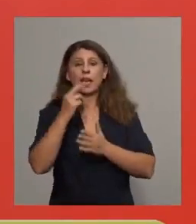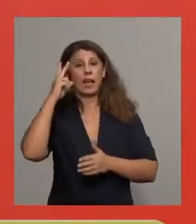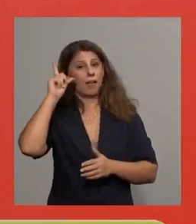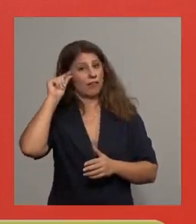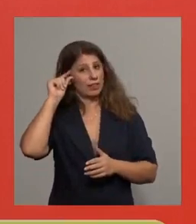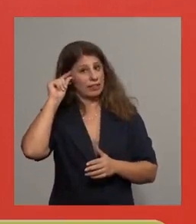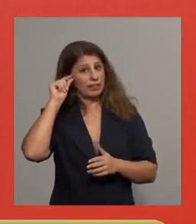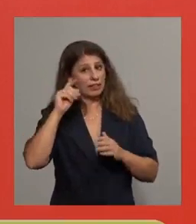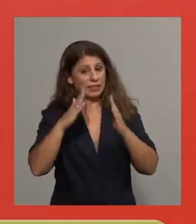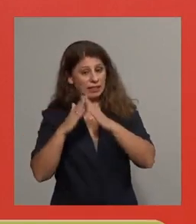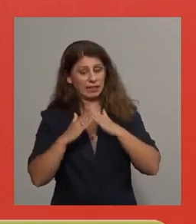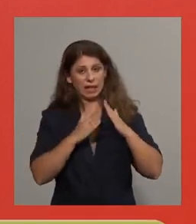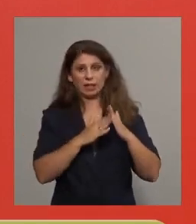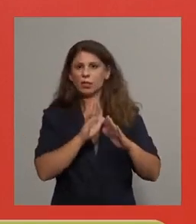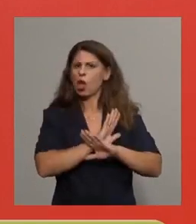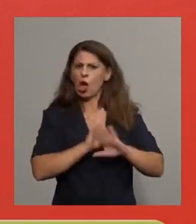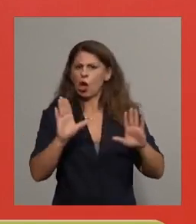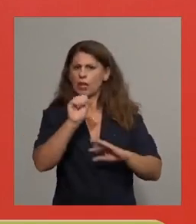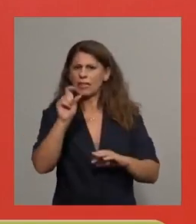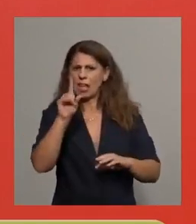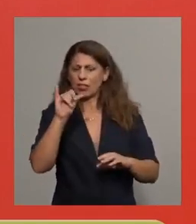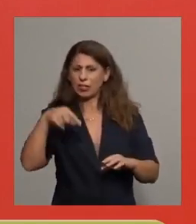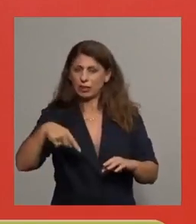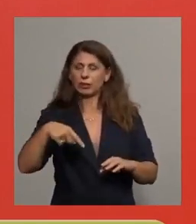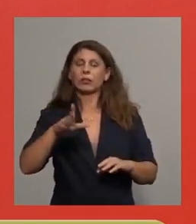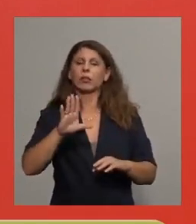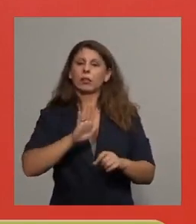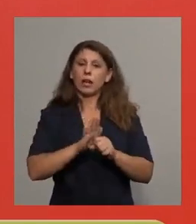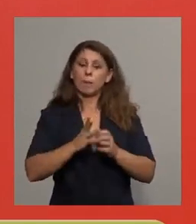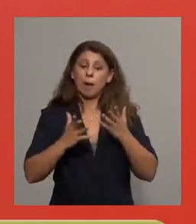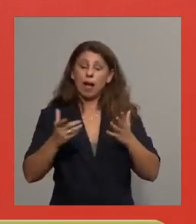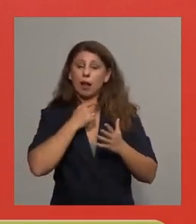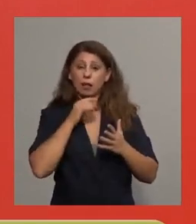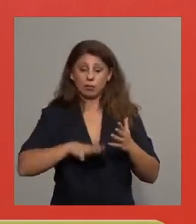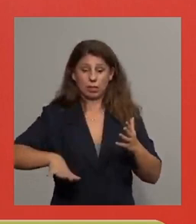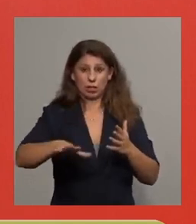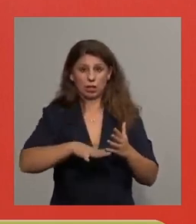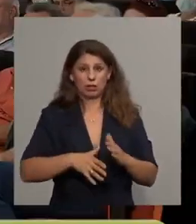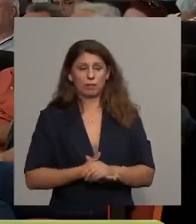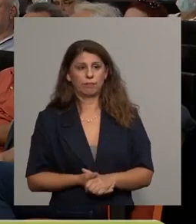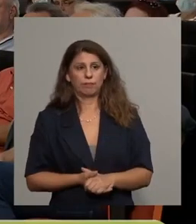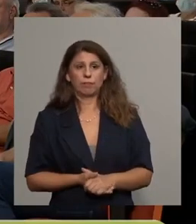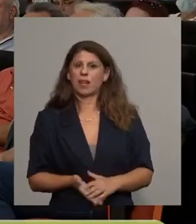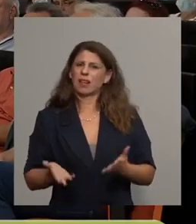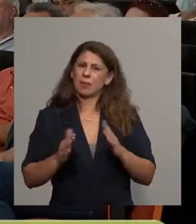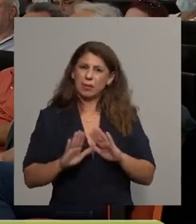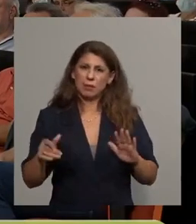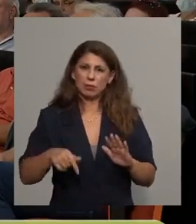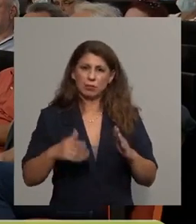φοιτητικής στέγης χωρίς ΔΙΤ που να καλύπτει τις μεγάλες ανάγκες της περιοχής. Να μην υπάρχουν